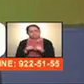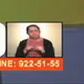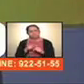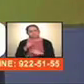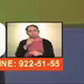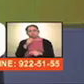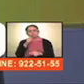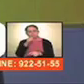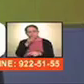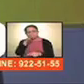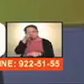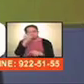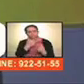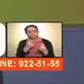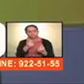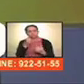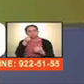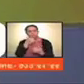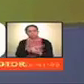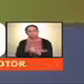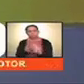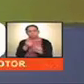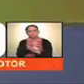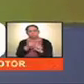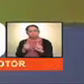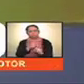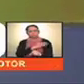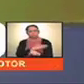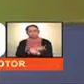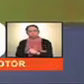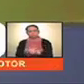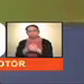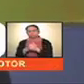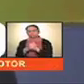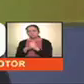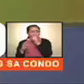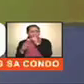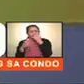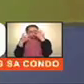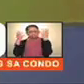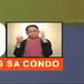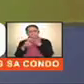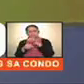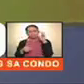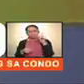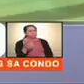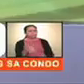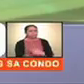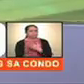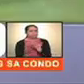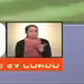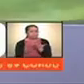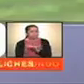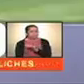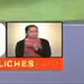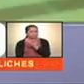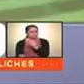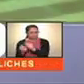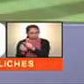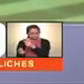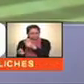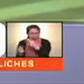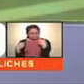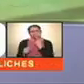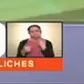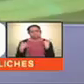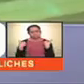magulang yung ginawa mo sa pang-abuso sa anak ko. Okay. Kaya Susi, kasama mo ngayon yung minor